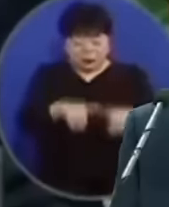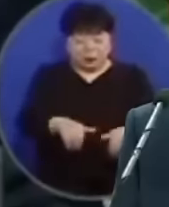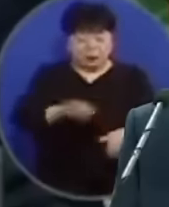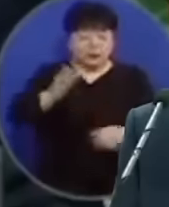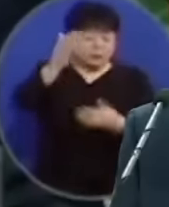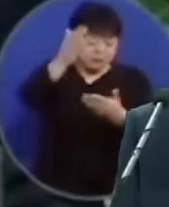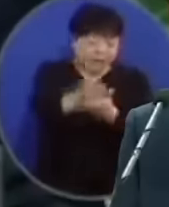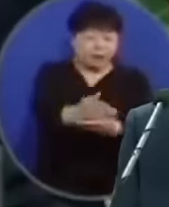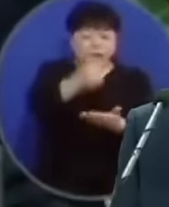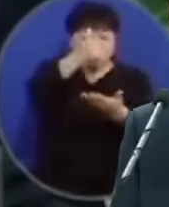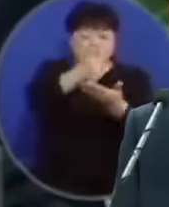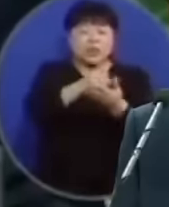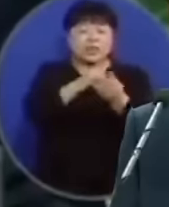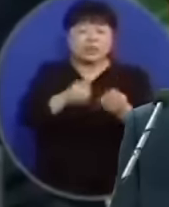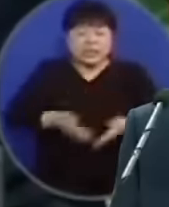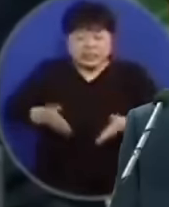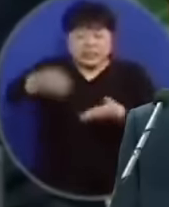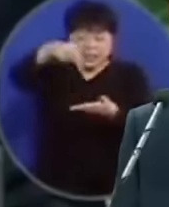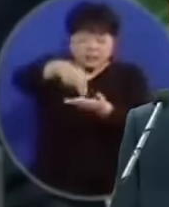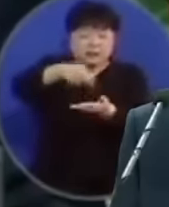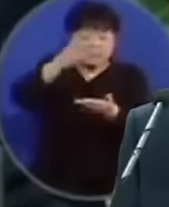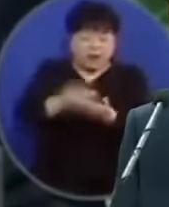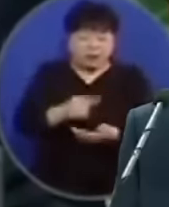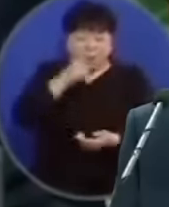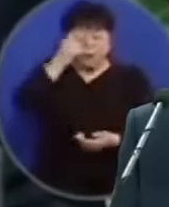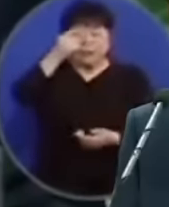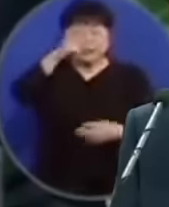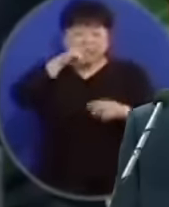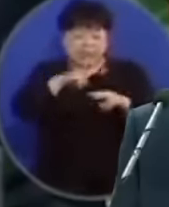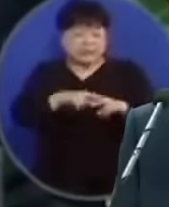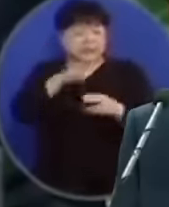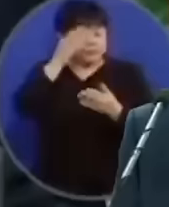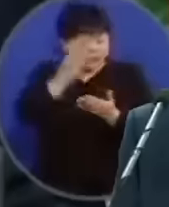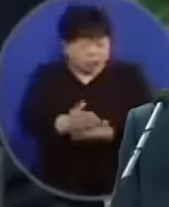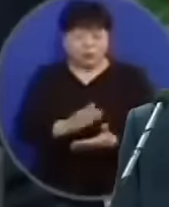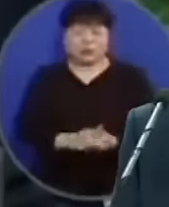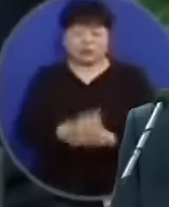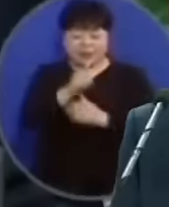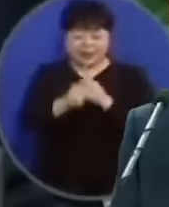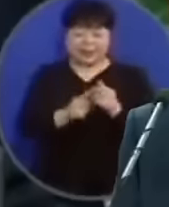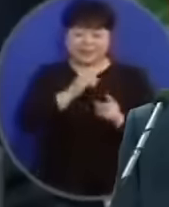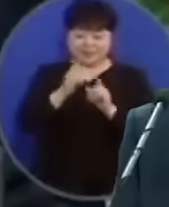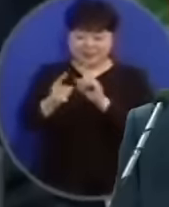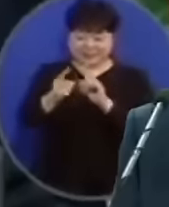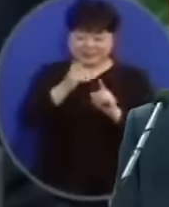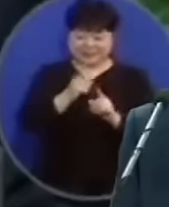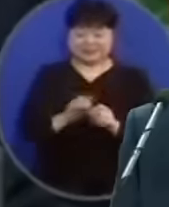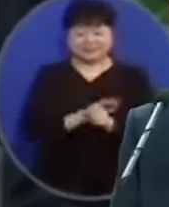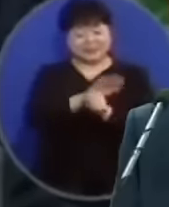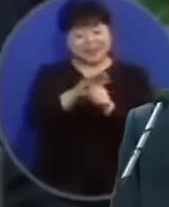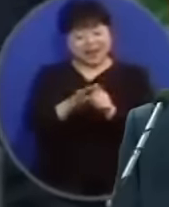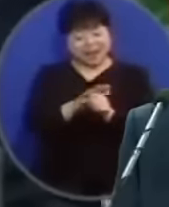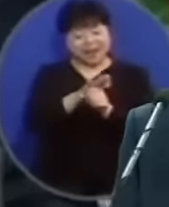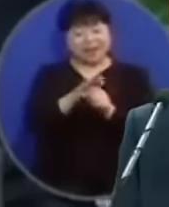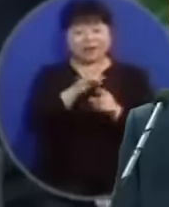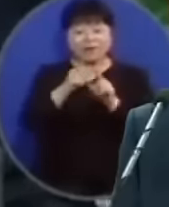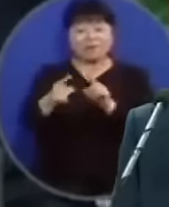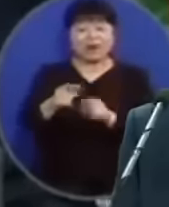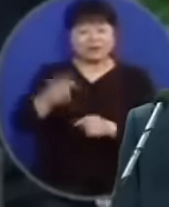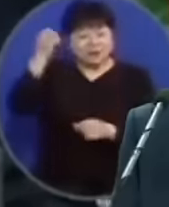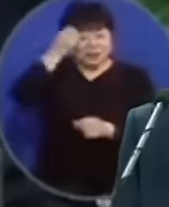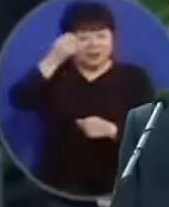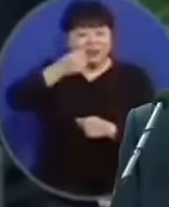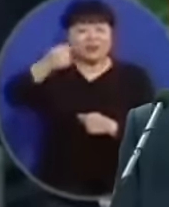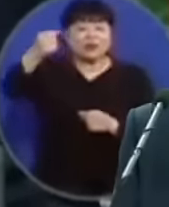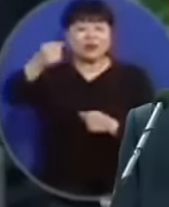말고 죄인의 길에 서지 말고 오만한 자의 자리에 앉지 말고 하나님 말씀을 사랑해서 말씀과